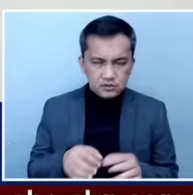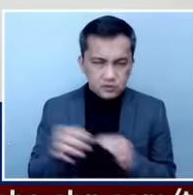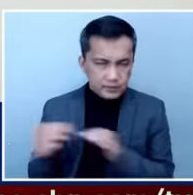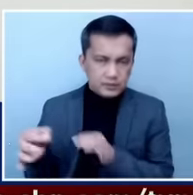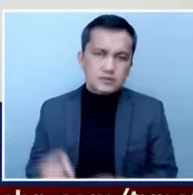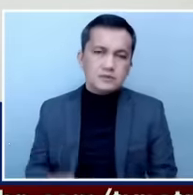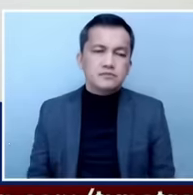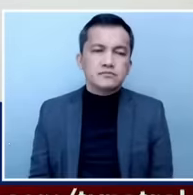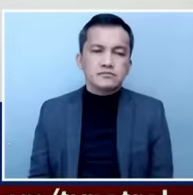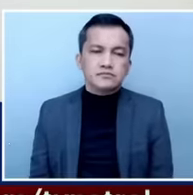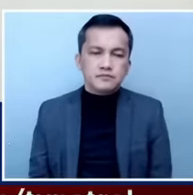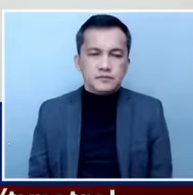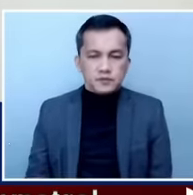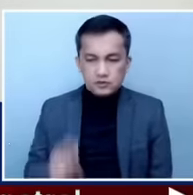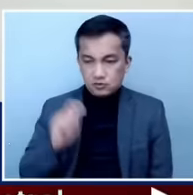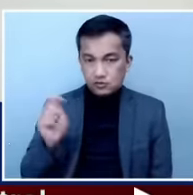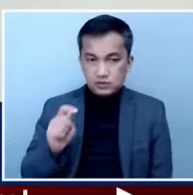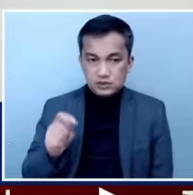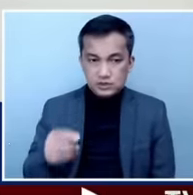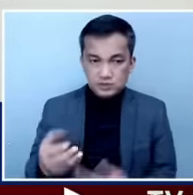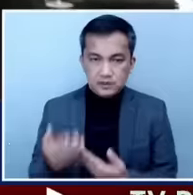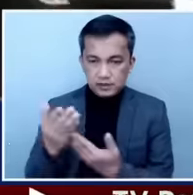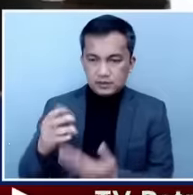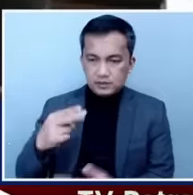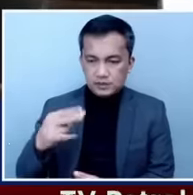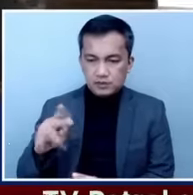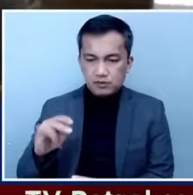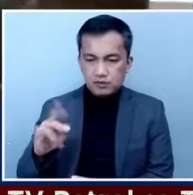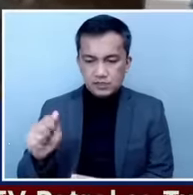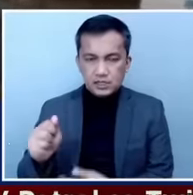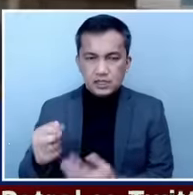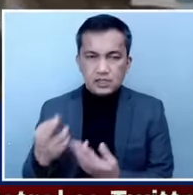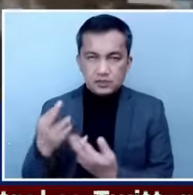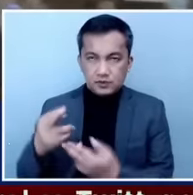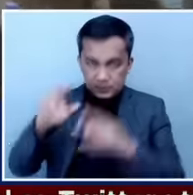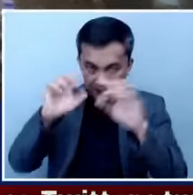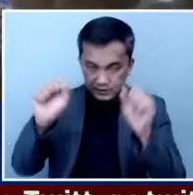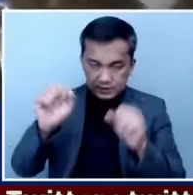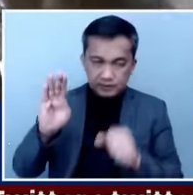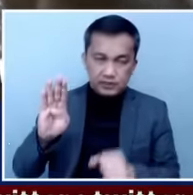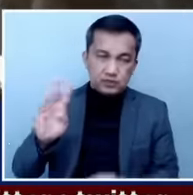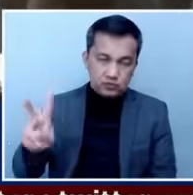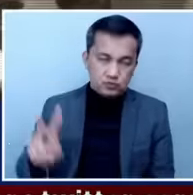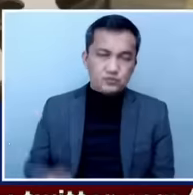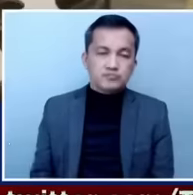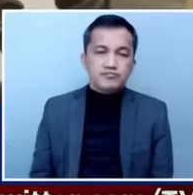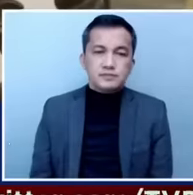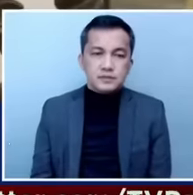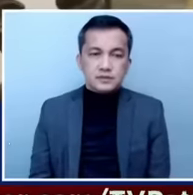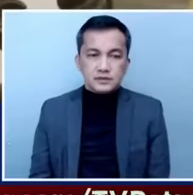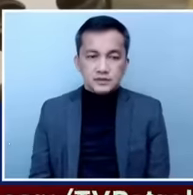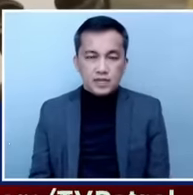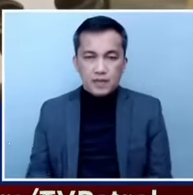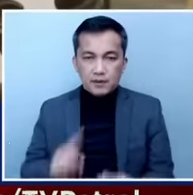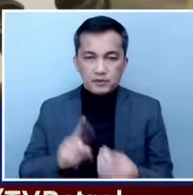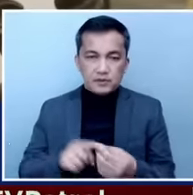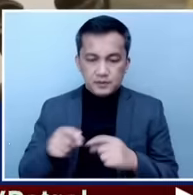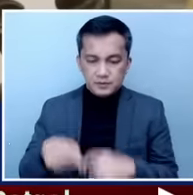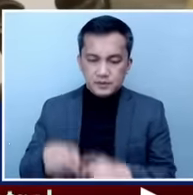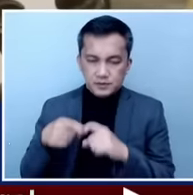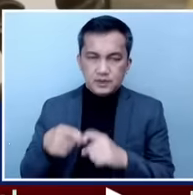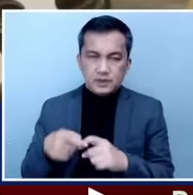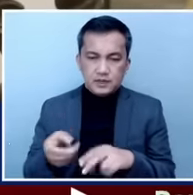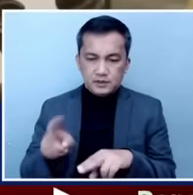mag-test na ipasa na ni Erbosa ang kanyang rekomendasyon kay Pangulong Ferdinand Marcos Jr. kaugnay sa pagsuspindi sa premium